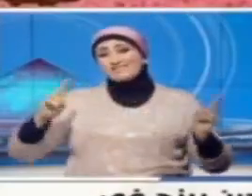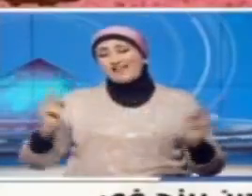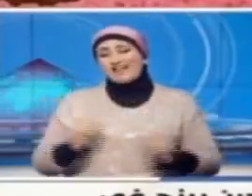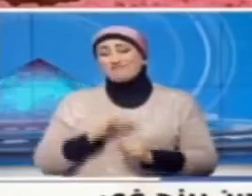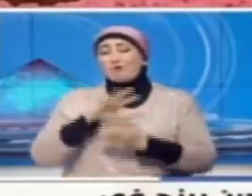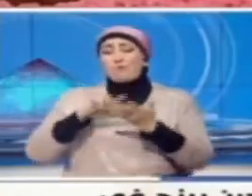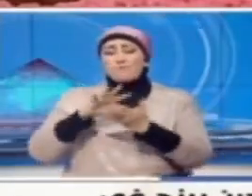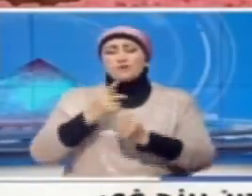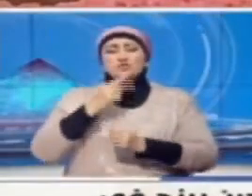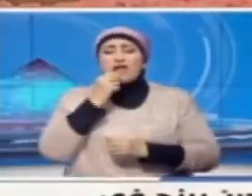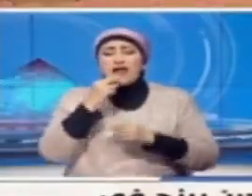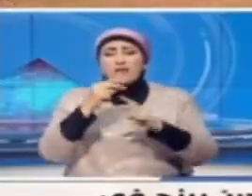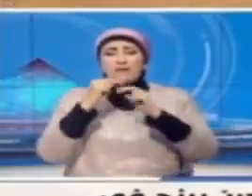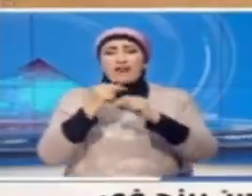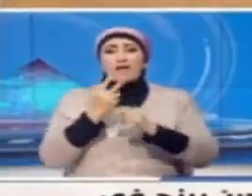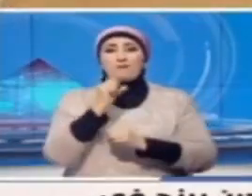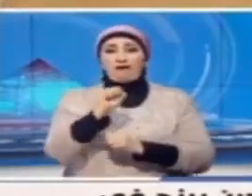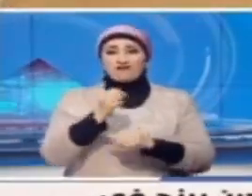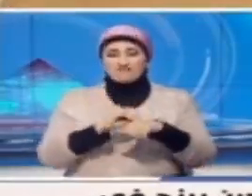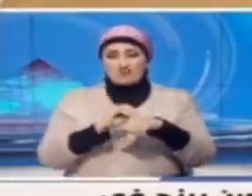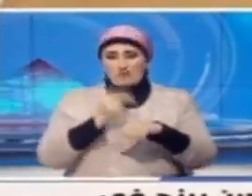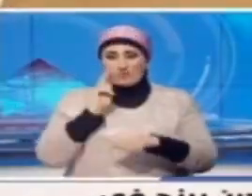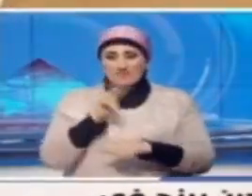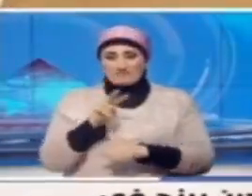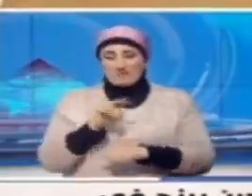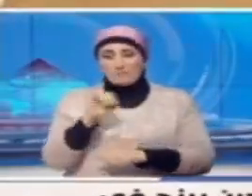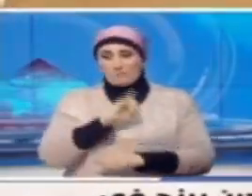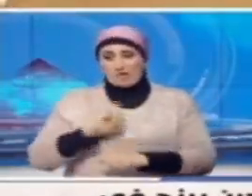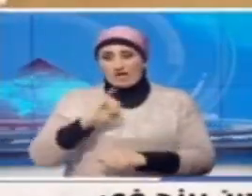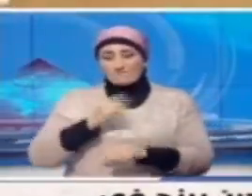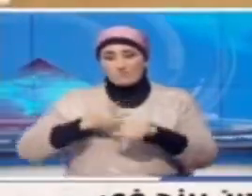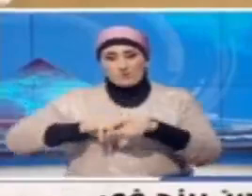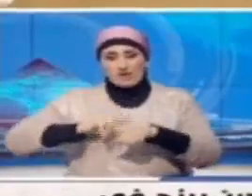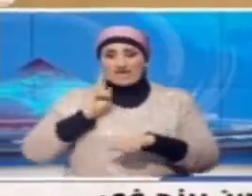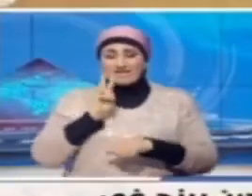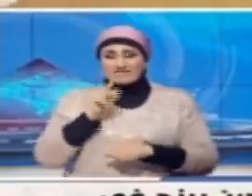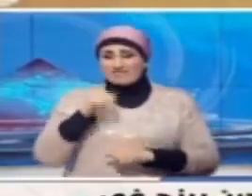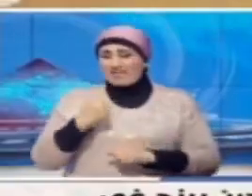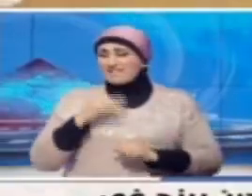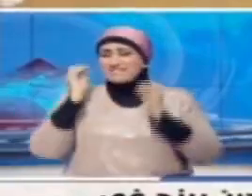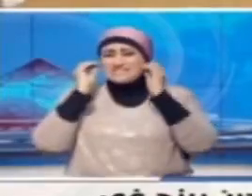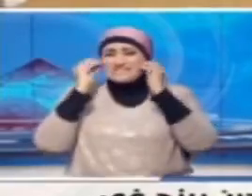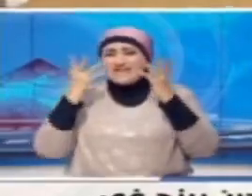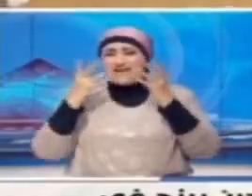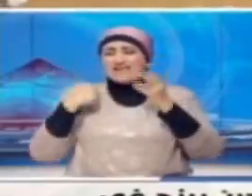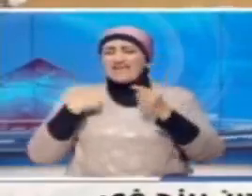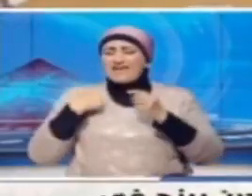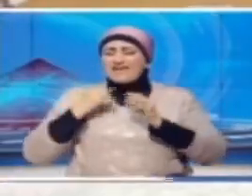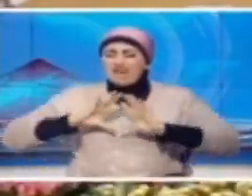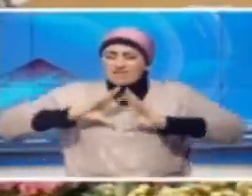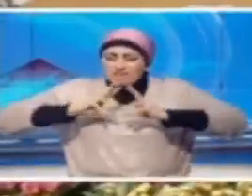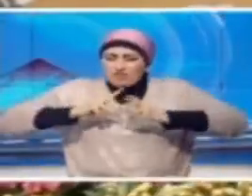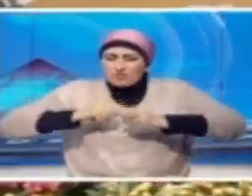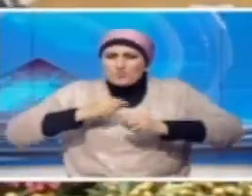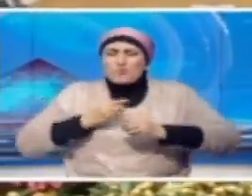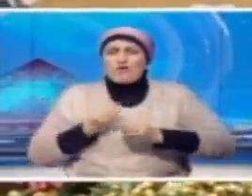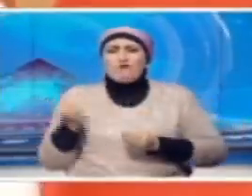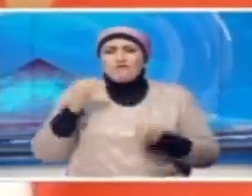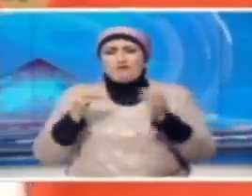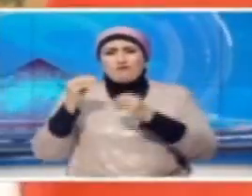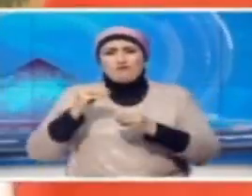الدولية والإقليمية ذات الاهتمام المشترك، كذا سبل دفع العلاقات الثنائية في كافة المجالات.